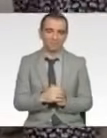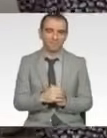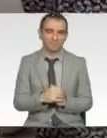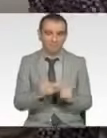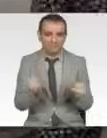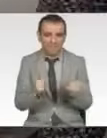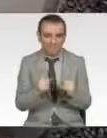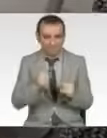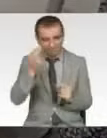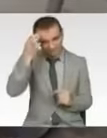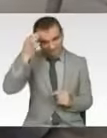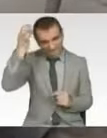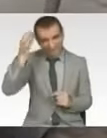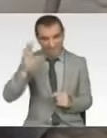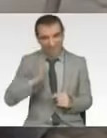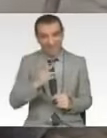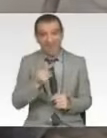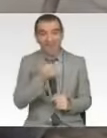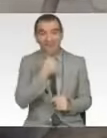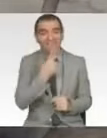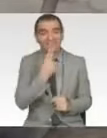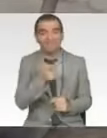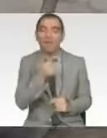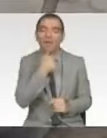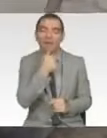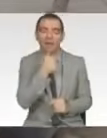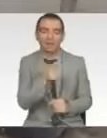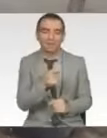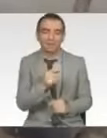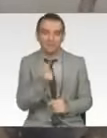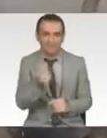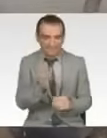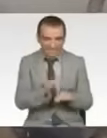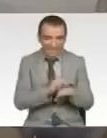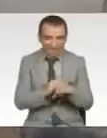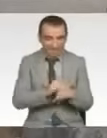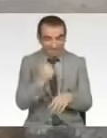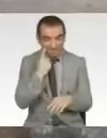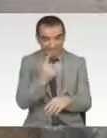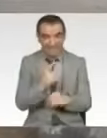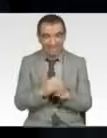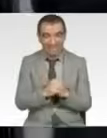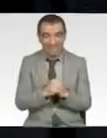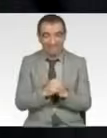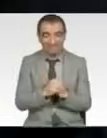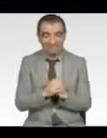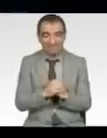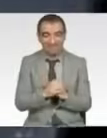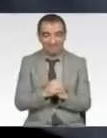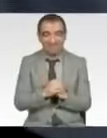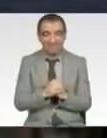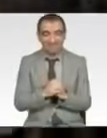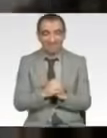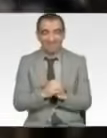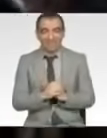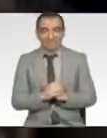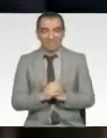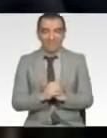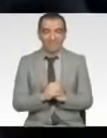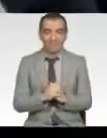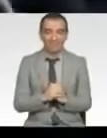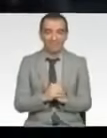Minik minik boynuzları var. Bu dişi mi erkek mi? Erkek. Tut bakayım, ben biraz seveyim onu. Sev tabii Alişan. Gel bakayım.